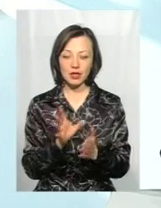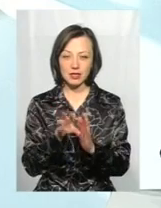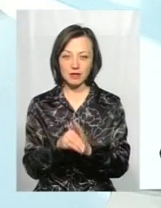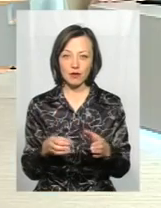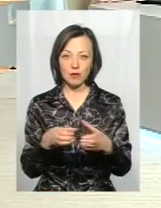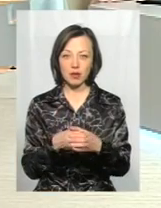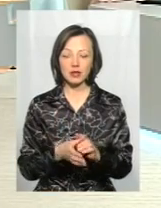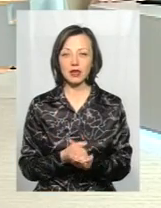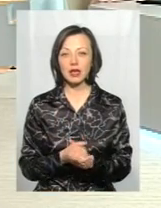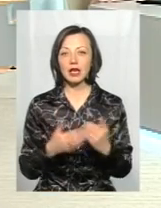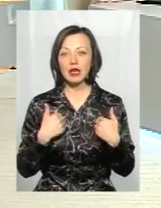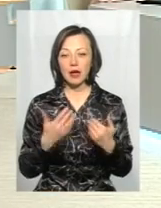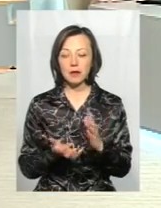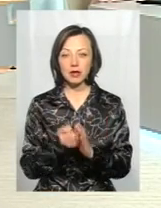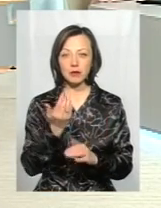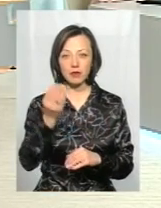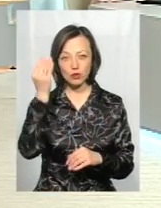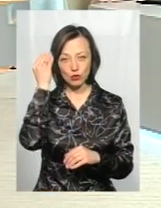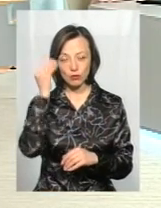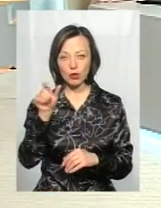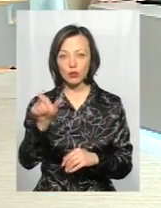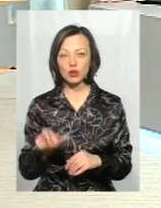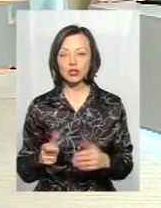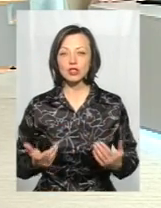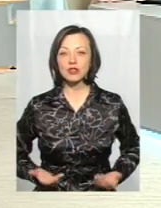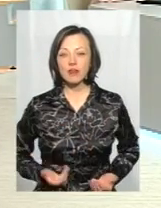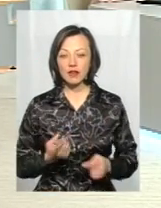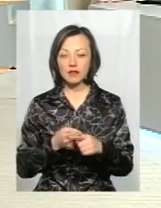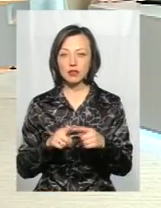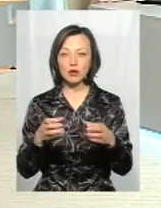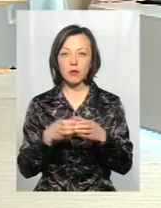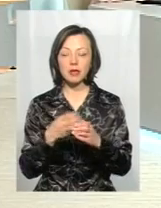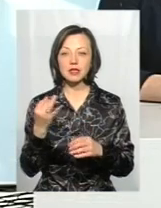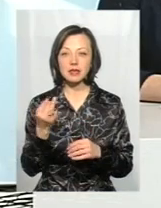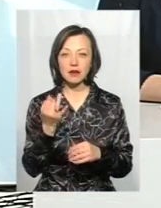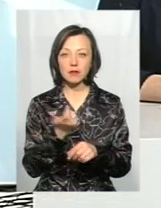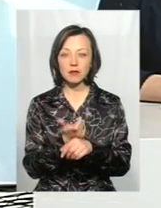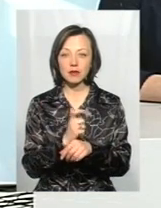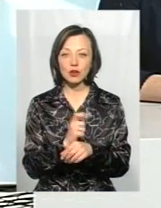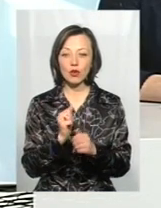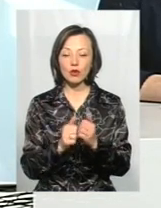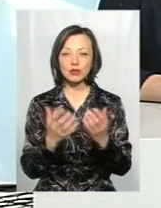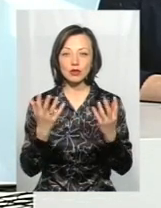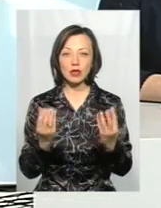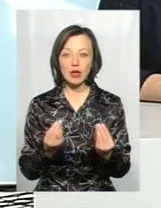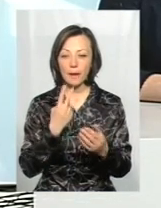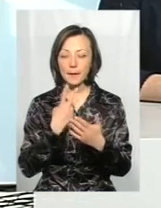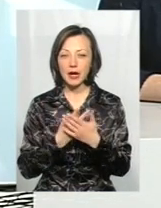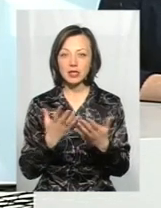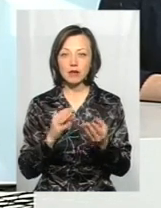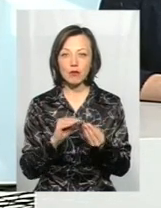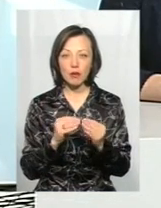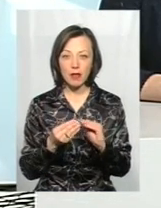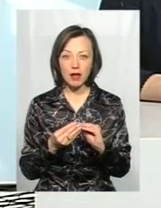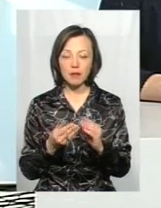Я підтримую вашу думку, тому що людина, яка живе в цій громаді, вона зацікавлена найбільше. Кожного дня бачить, які